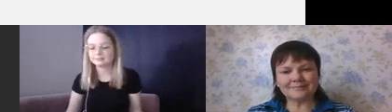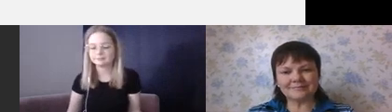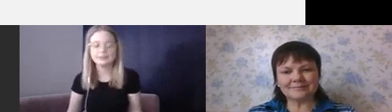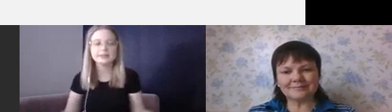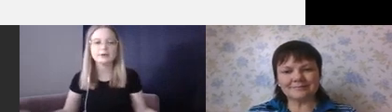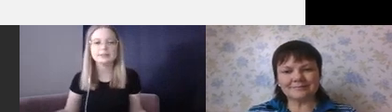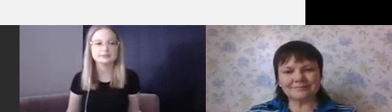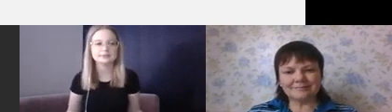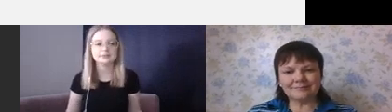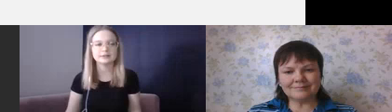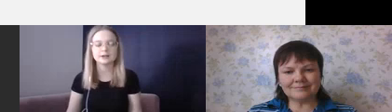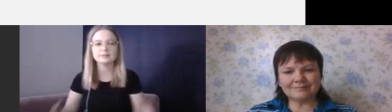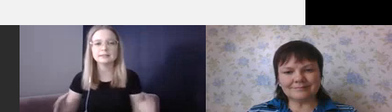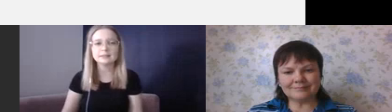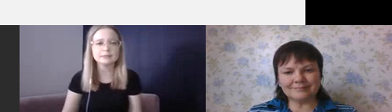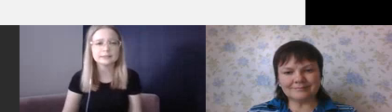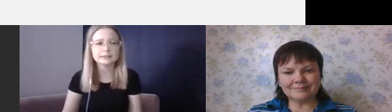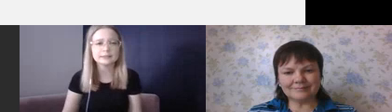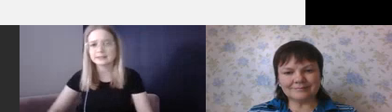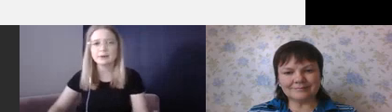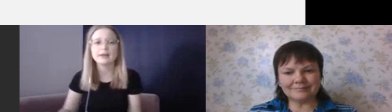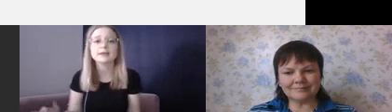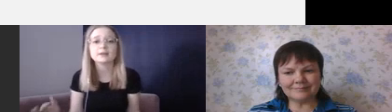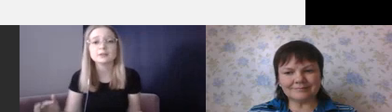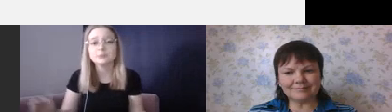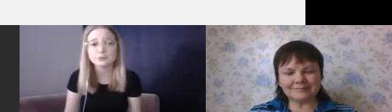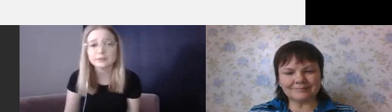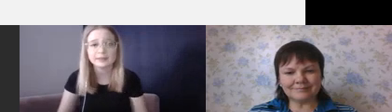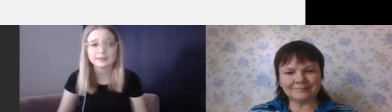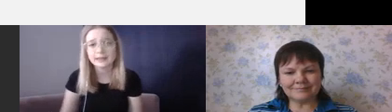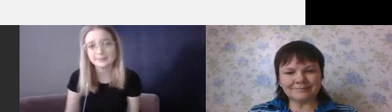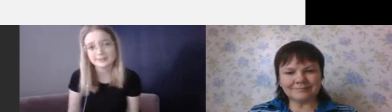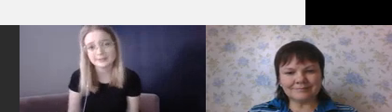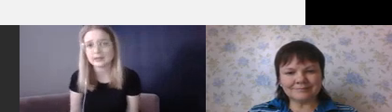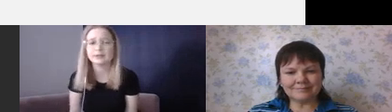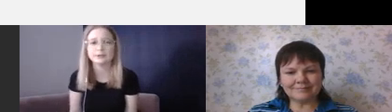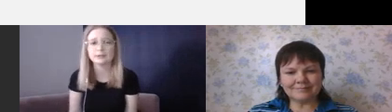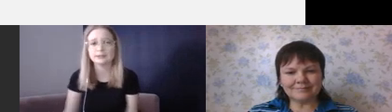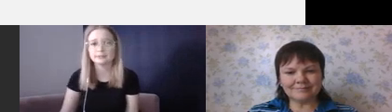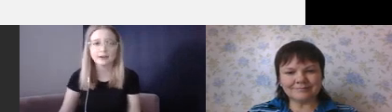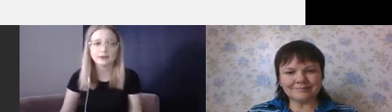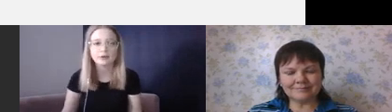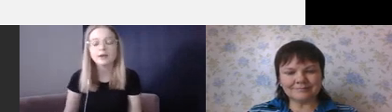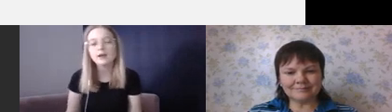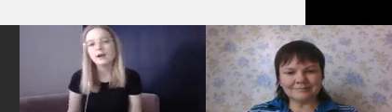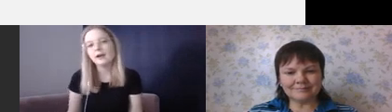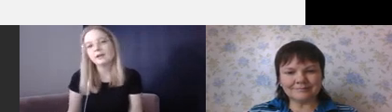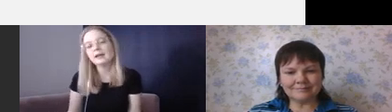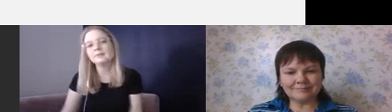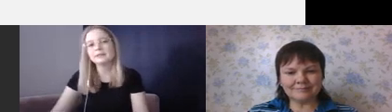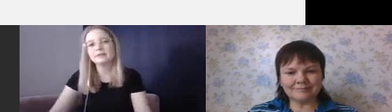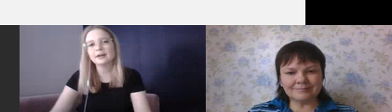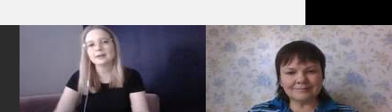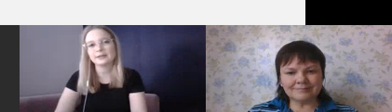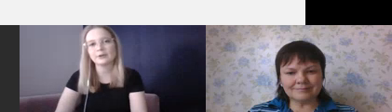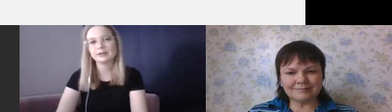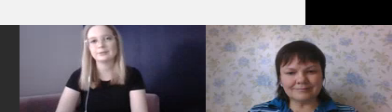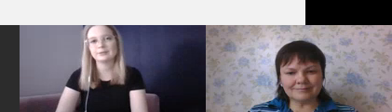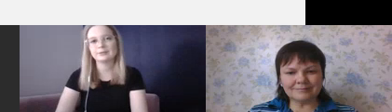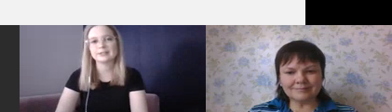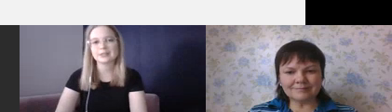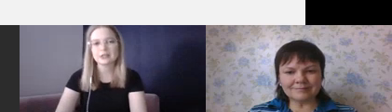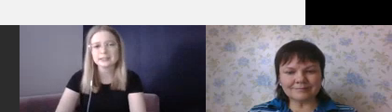juba põhikoolis, et nii huvitab see teema ja lõpuks huvitabki ja lähebki seal ala peale tööle, et on väga rahul. Aga mõni